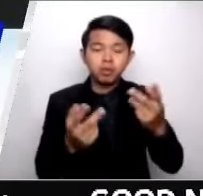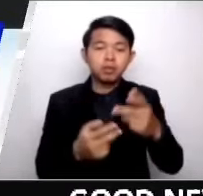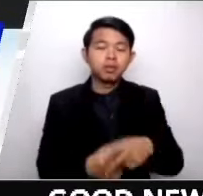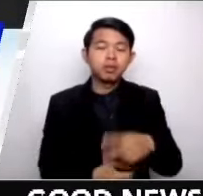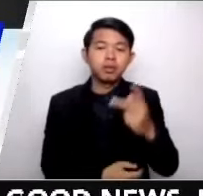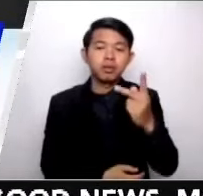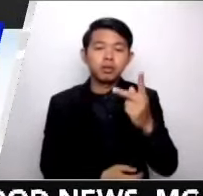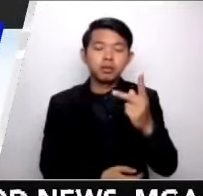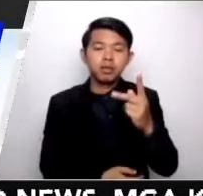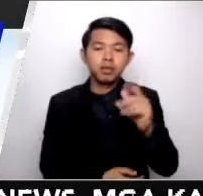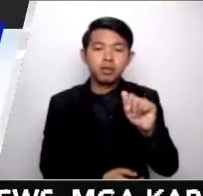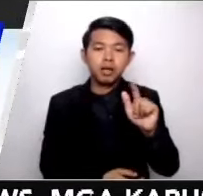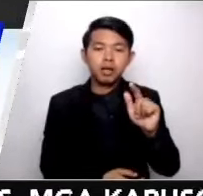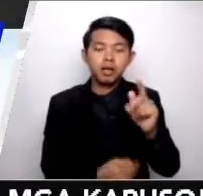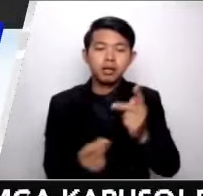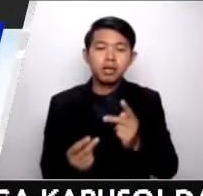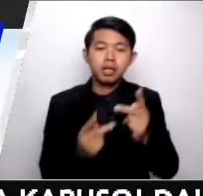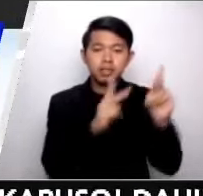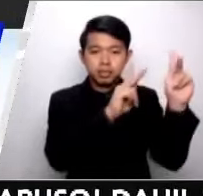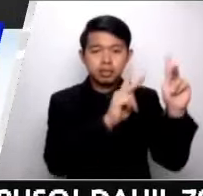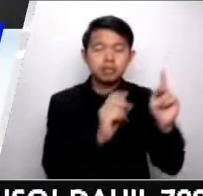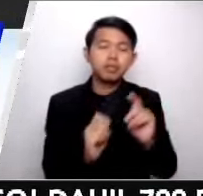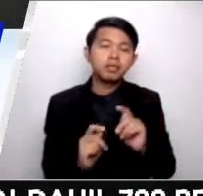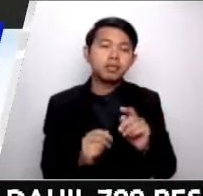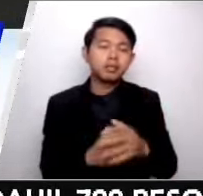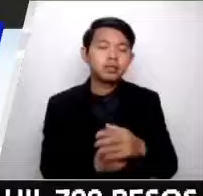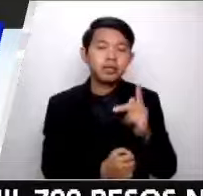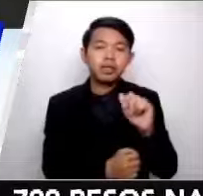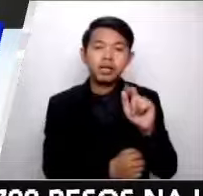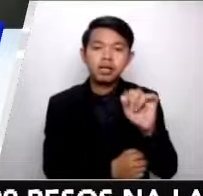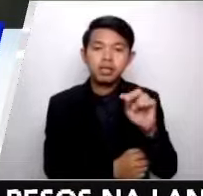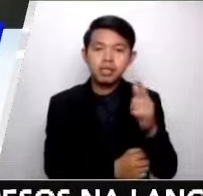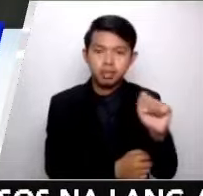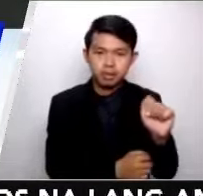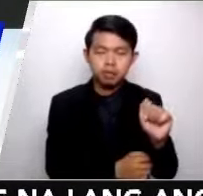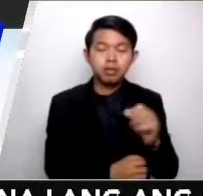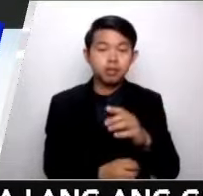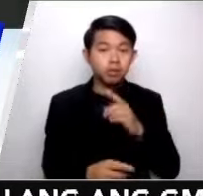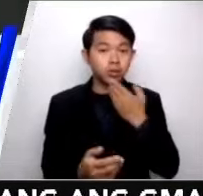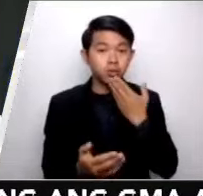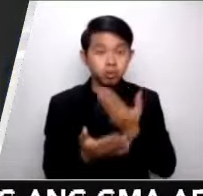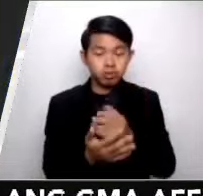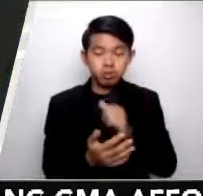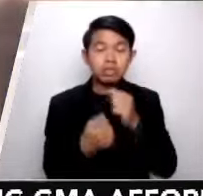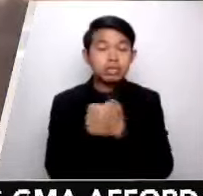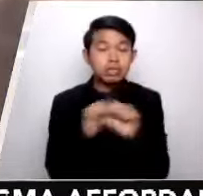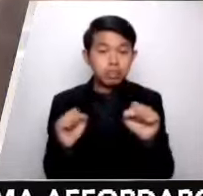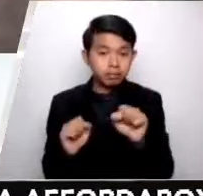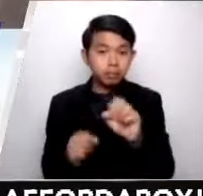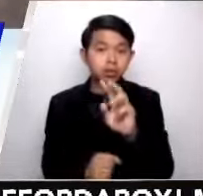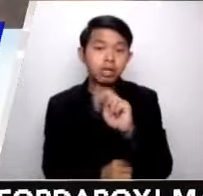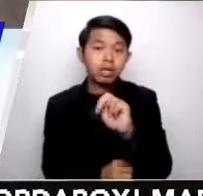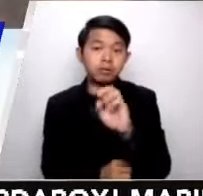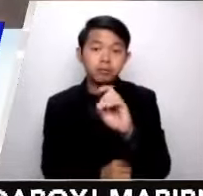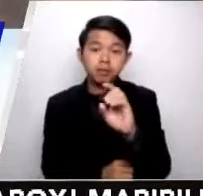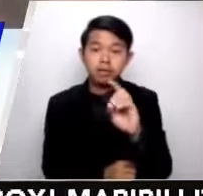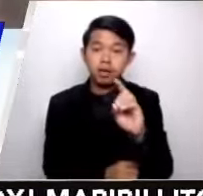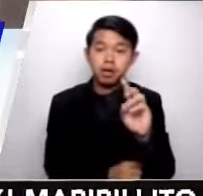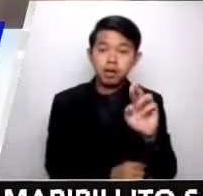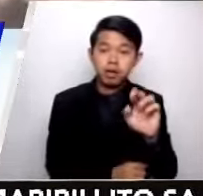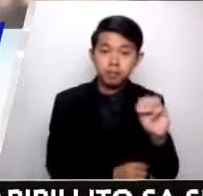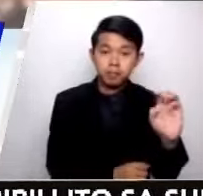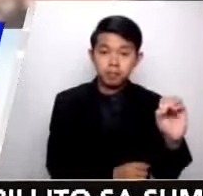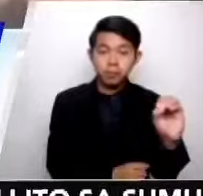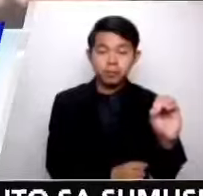ng MDRRMO na nag-ocular inspection sa kasagsagan ng Bagyong Christine. Sa Baguio City, gumuho